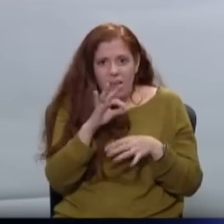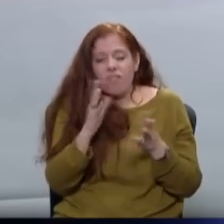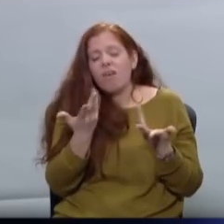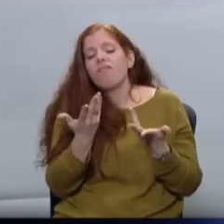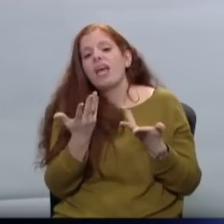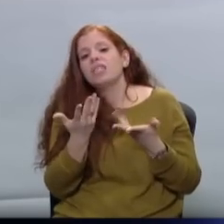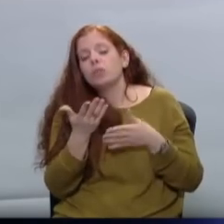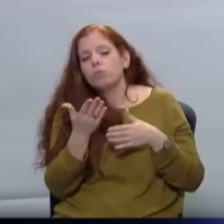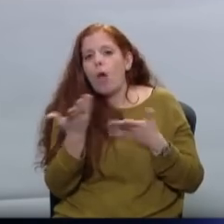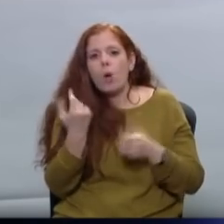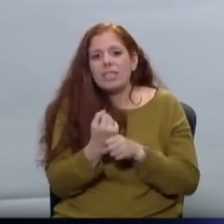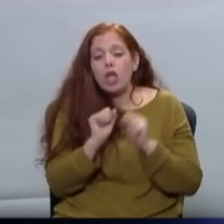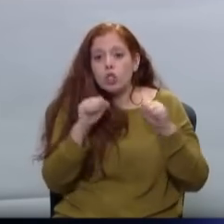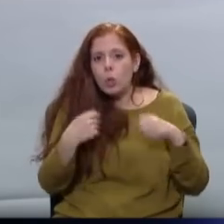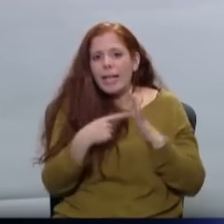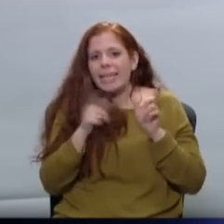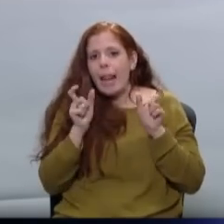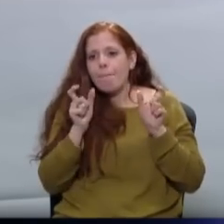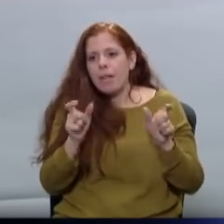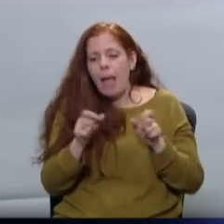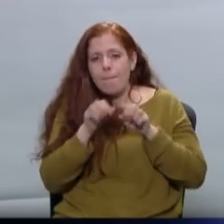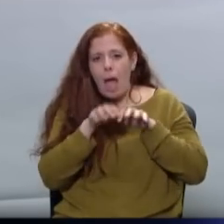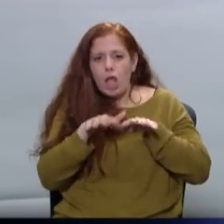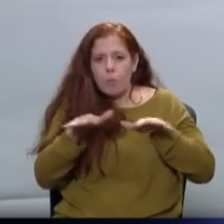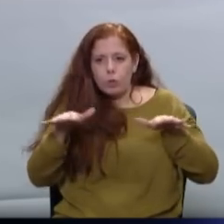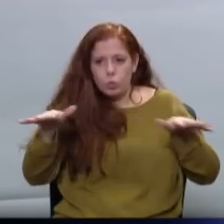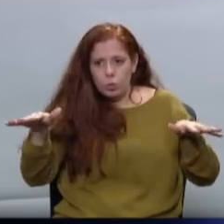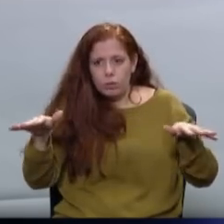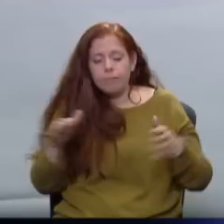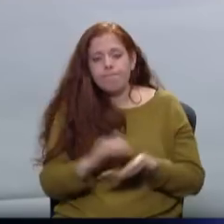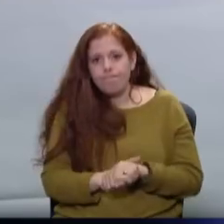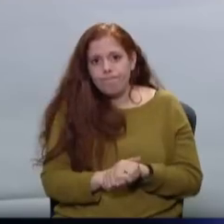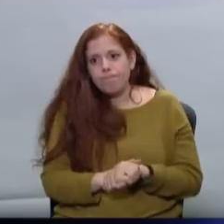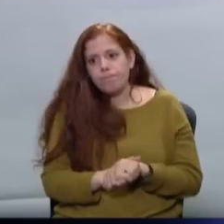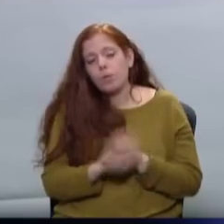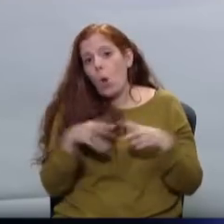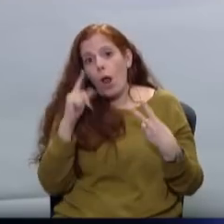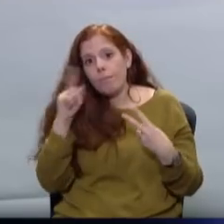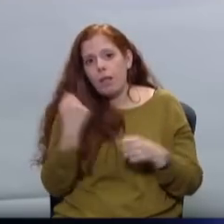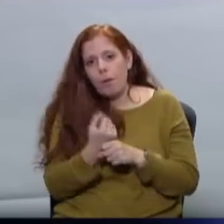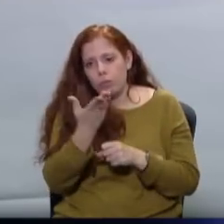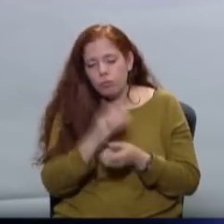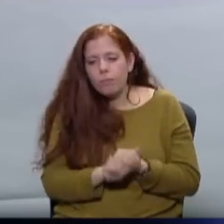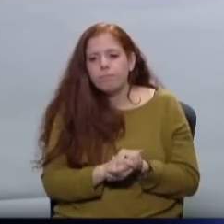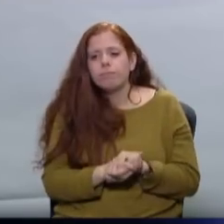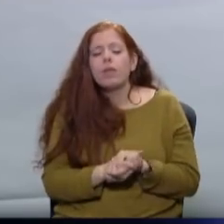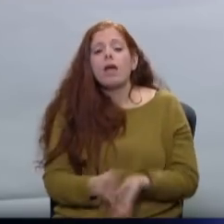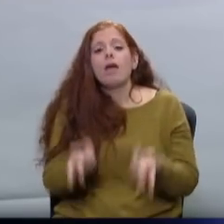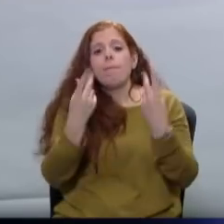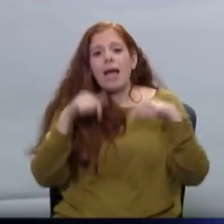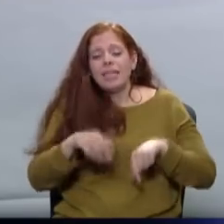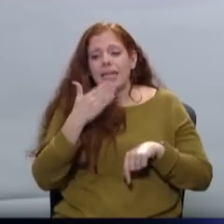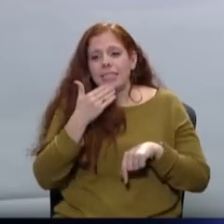נוקט השלטון שם כדי להימנע מההתפשטות. כן, אנחנו לא יכולים לדעת מה הם עושים שם. בחזרה אלינו לישראל,